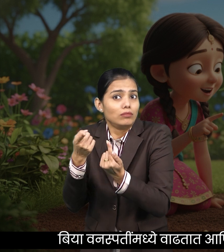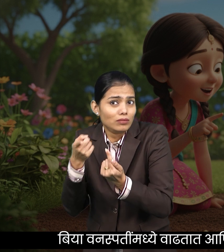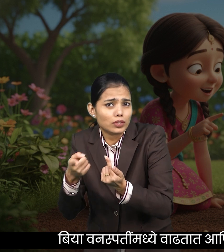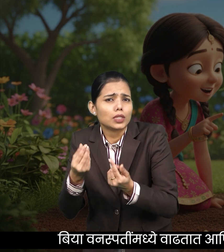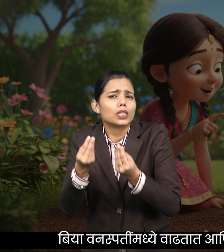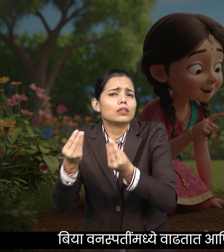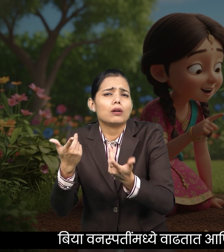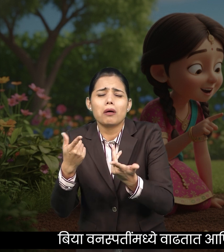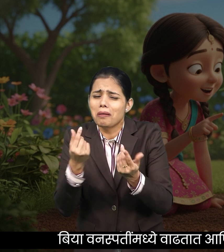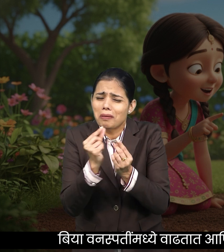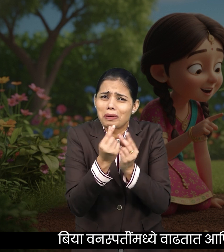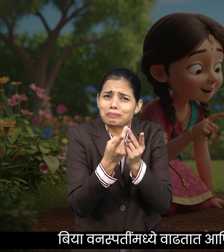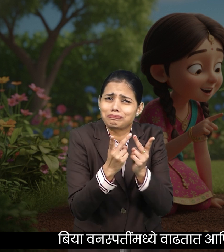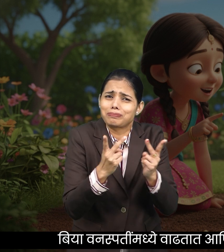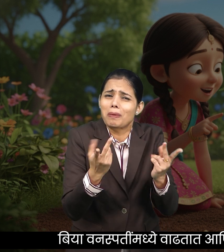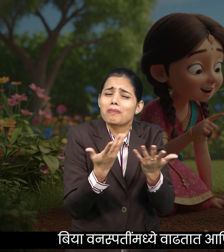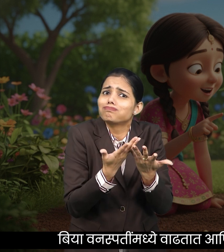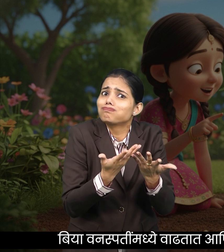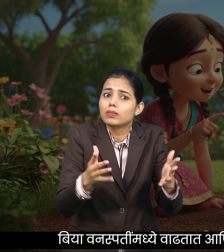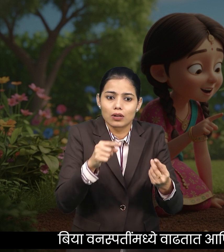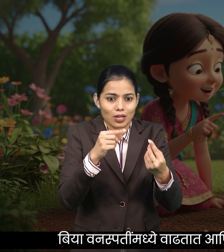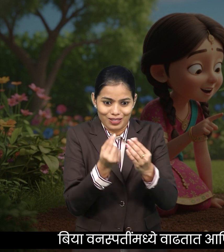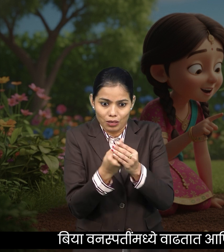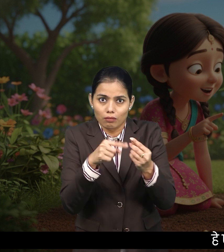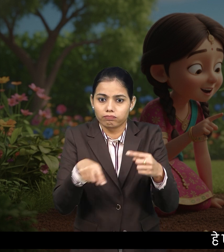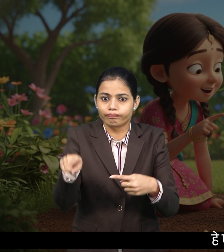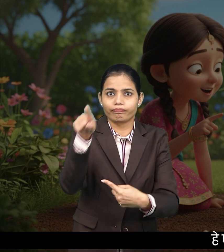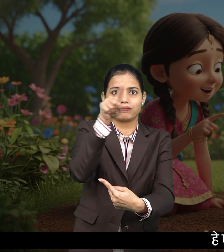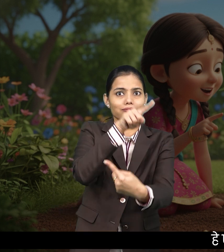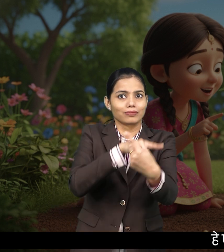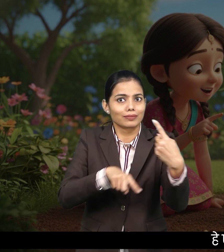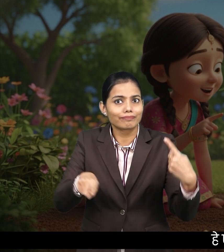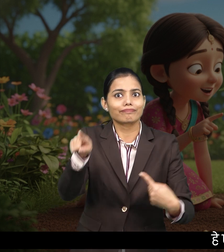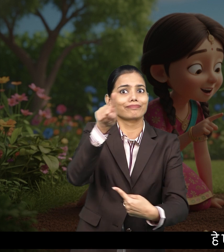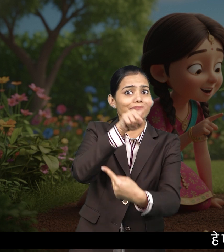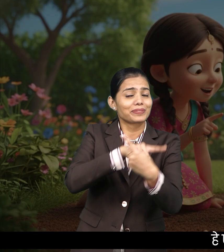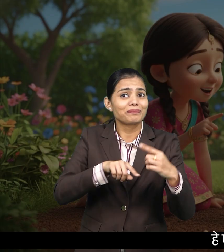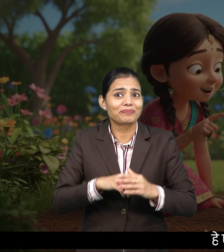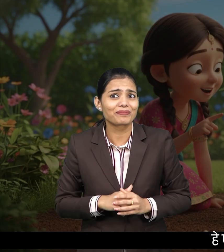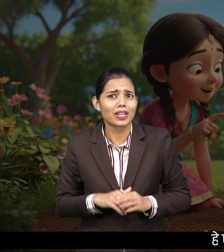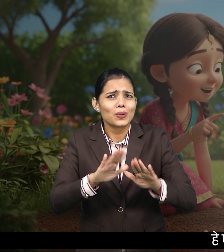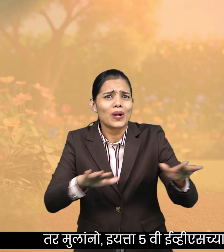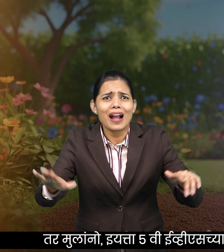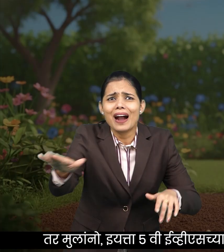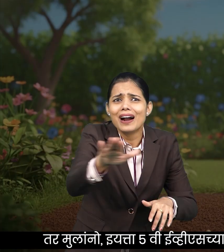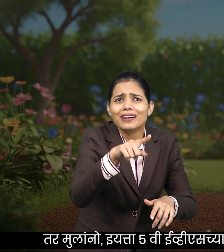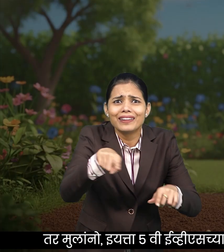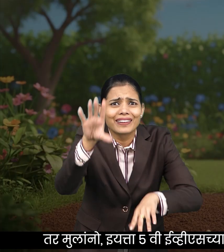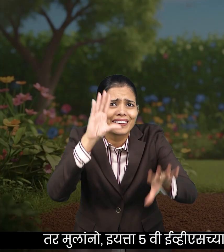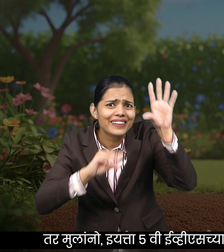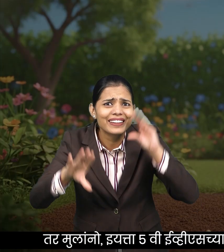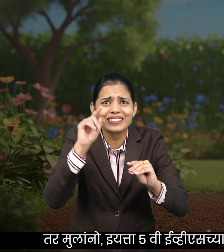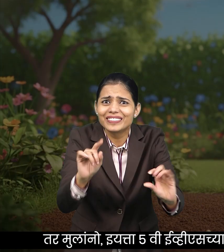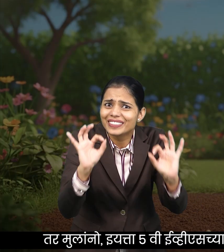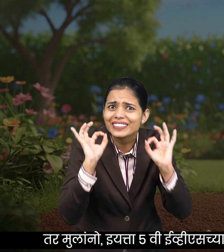आणि वनस्पती आपल्याला अधिक बिया देतात। हे एक चक्र आहे। तर